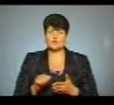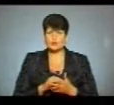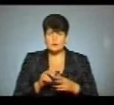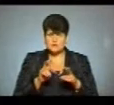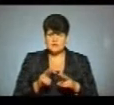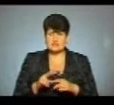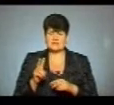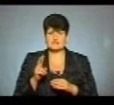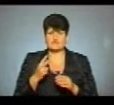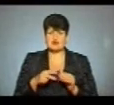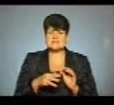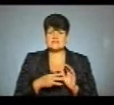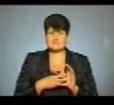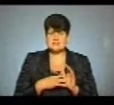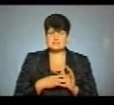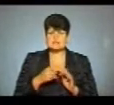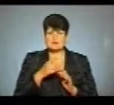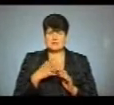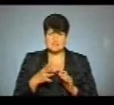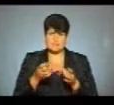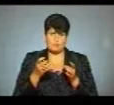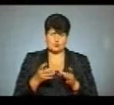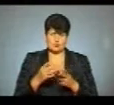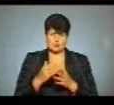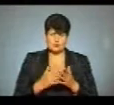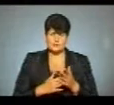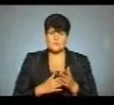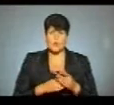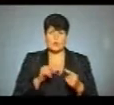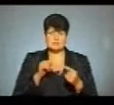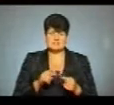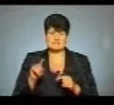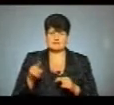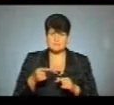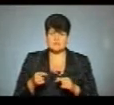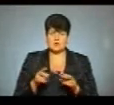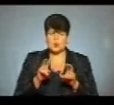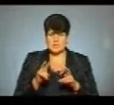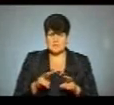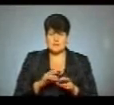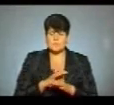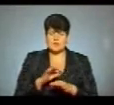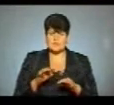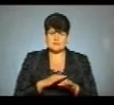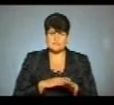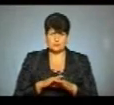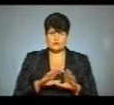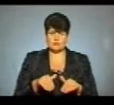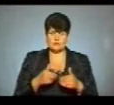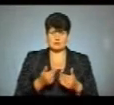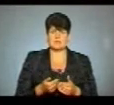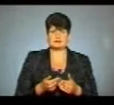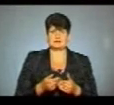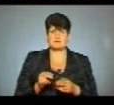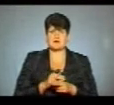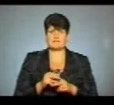загалом 28 хвилин за спрощеною процедурою. Опозиція вимагала розглянути проєкт за повною, щоб мати змогу подати правки до